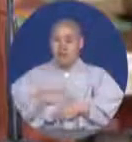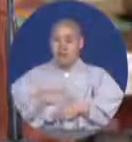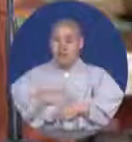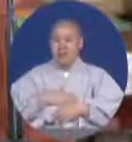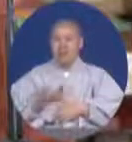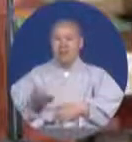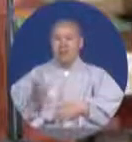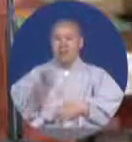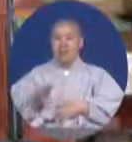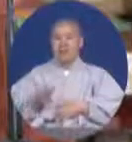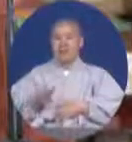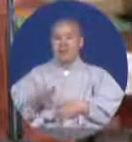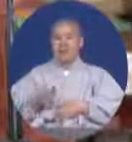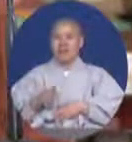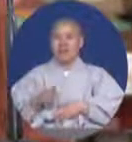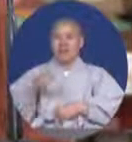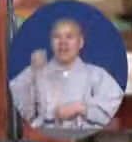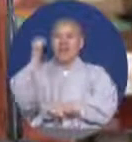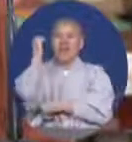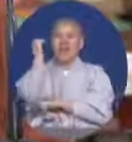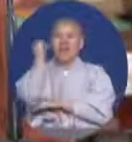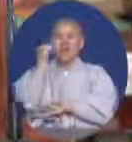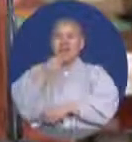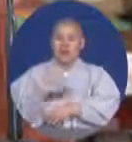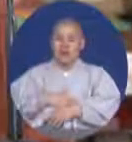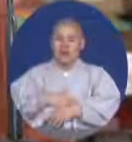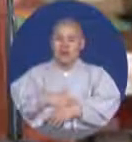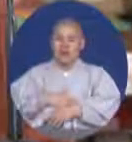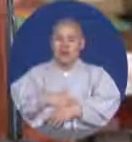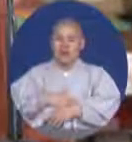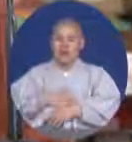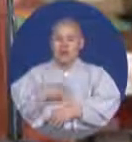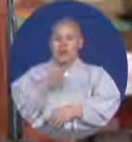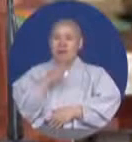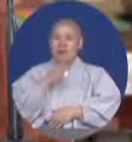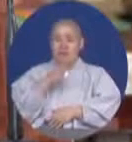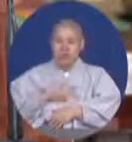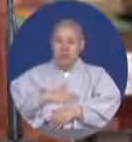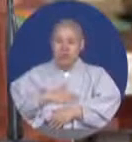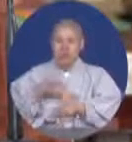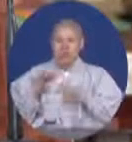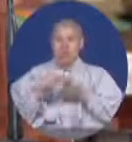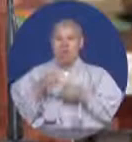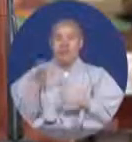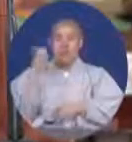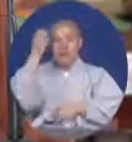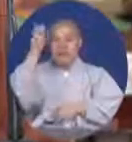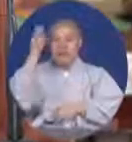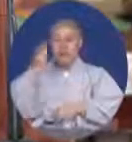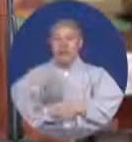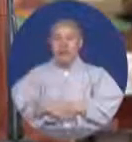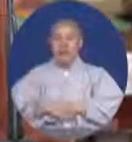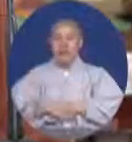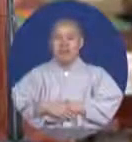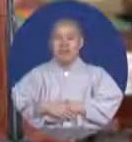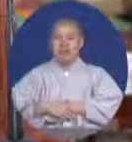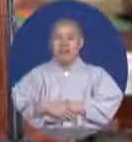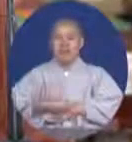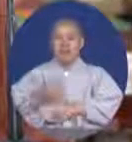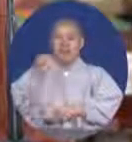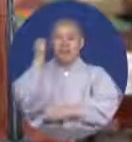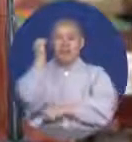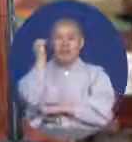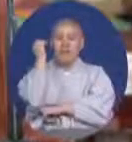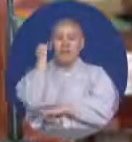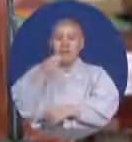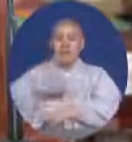알고 보나, 진나, 이거를 잊어버렸다 이거죠. 그 보나와